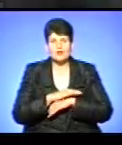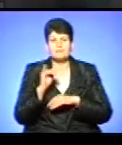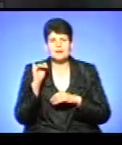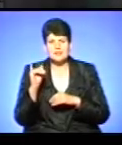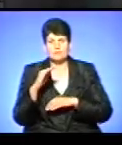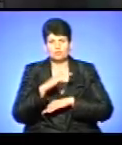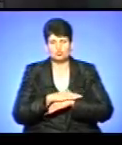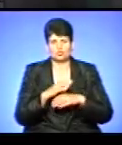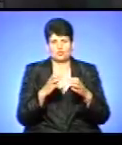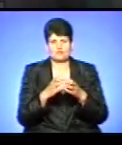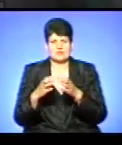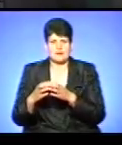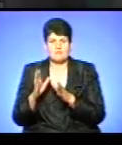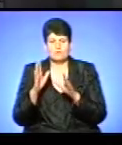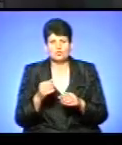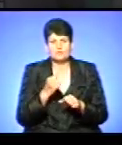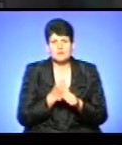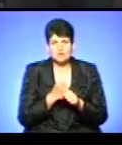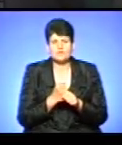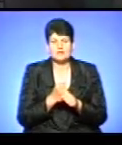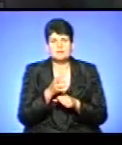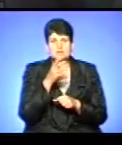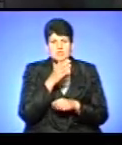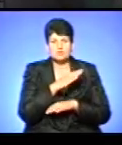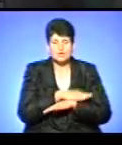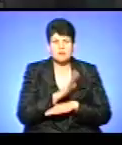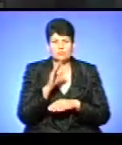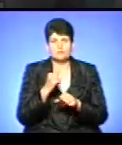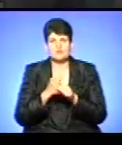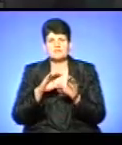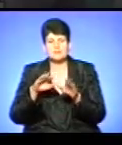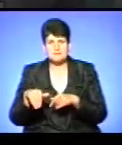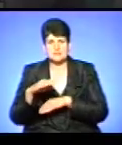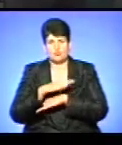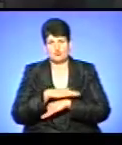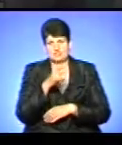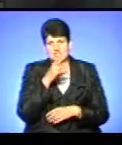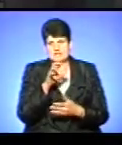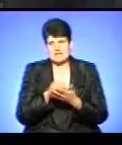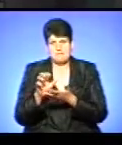уроками, і будуть гуртками. Учні будуть працювати і під час уроків, і будуть працювати після урочний час